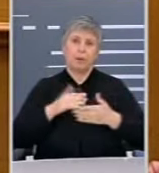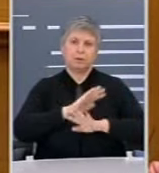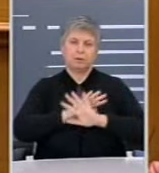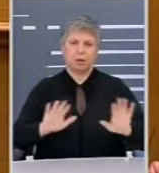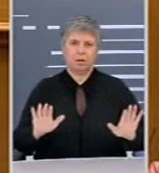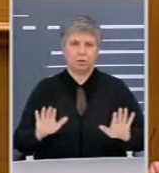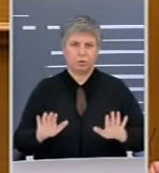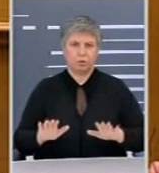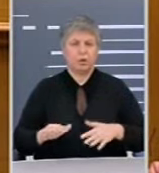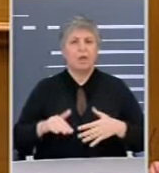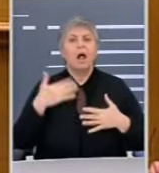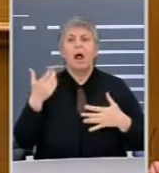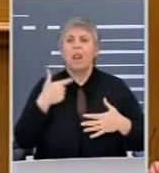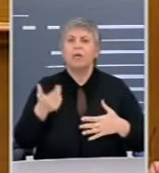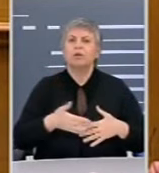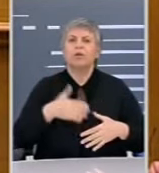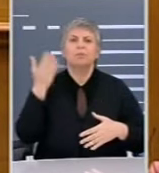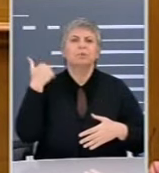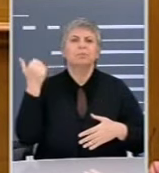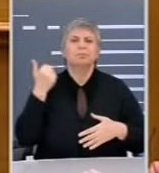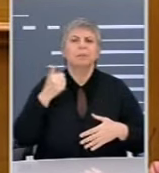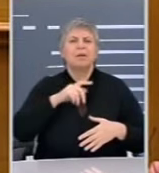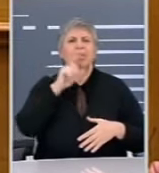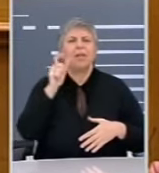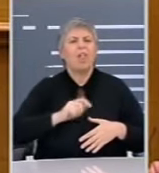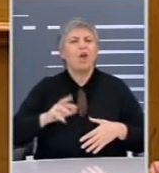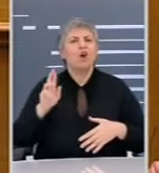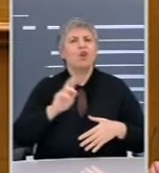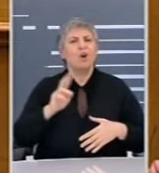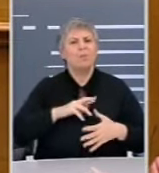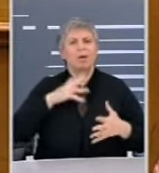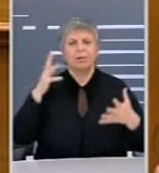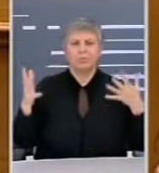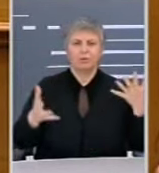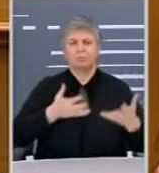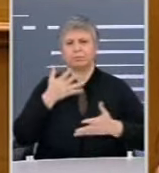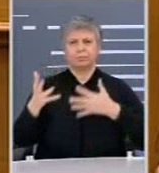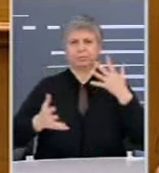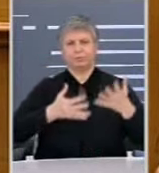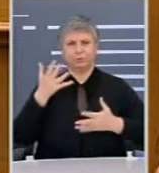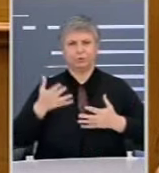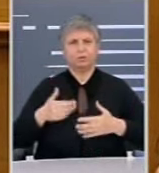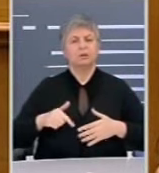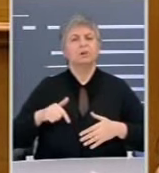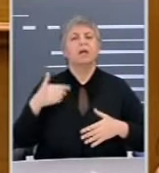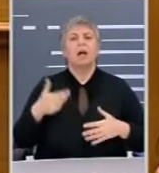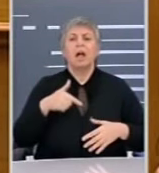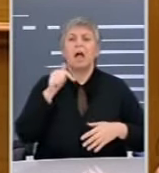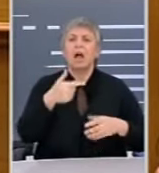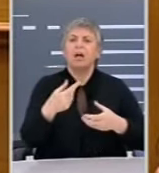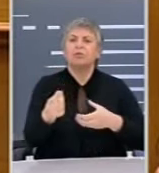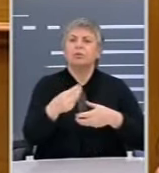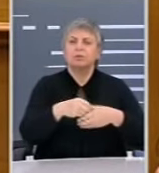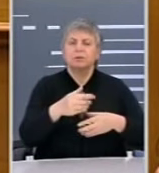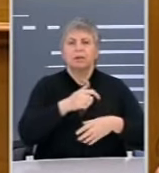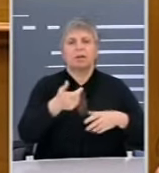θα πρεπε να πωρο κό όργιο και όχι πανηγύρι γιατί το πανηγύρι αφορά αγνή λαϊκή διασκέδαση ενώ στα όργα δεν συμμετέχει ο λαός